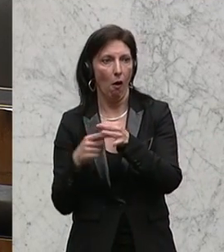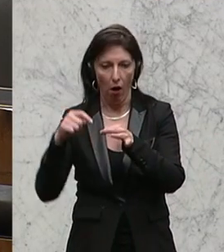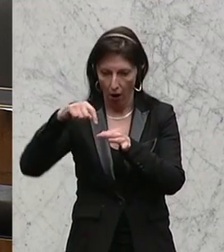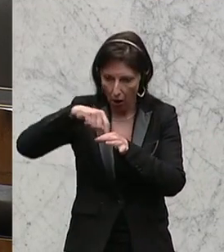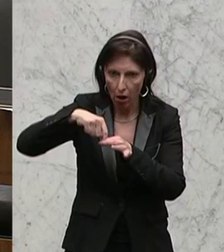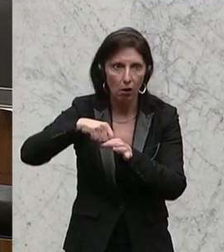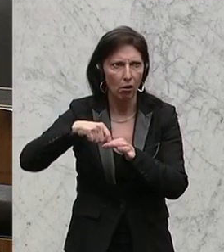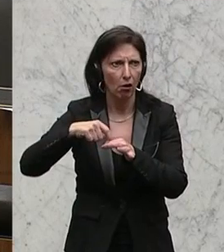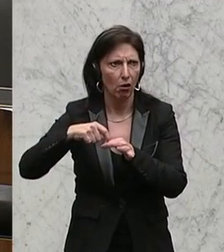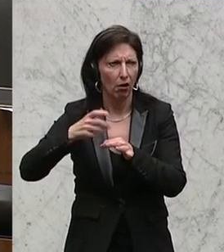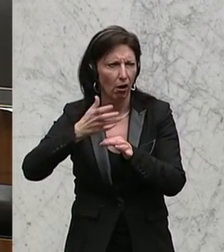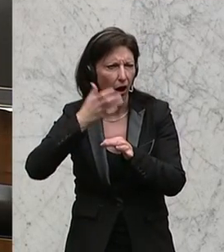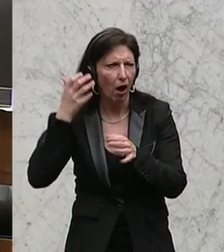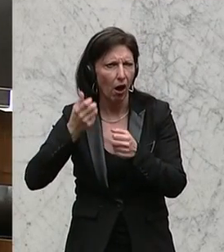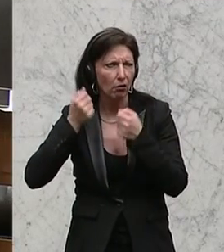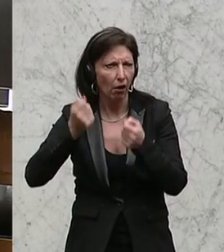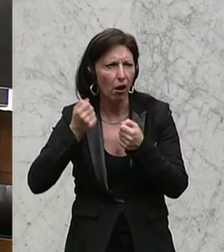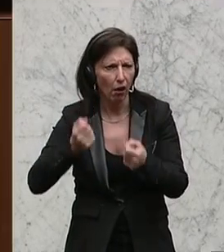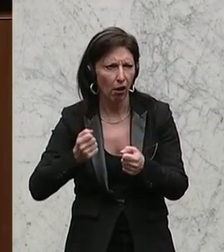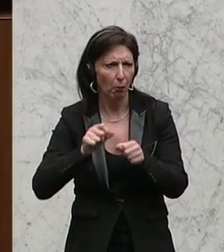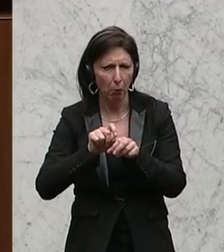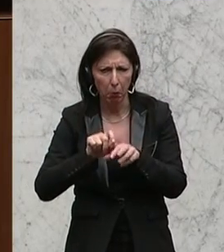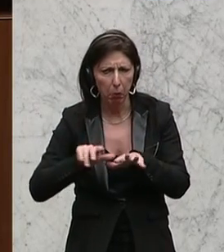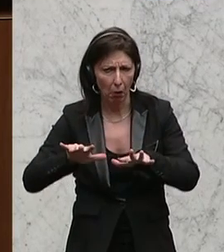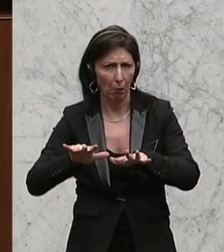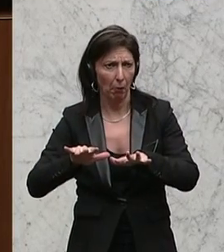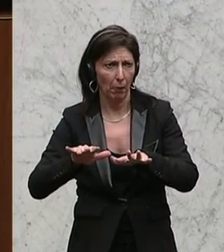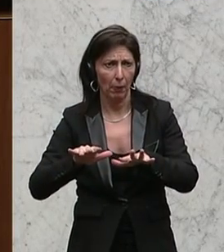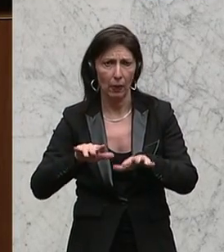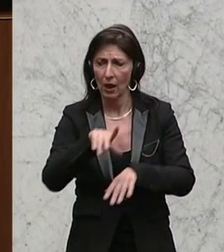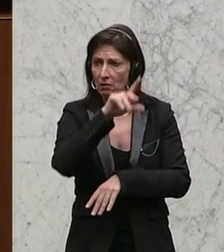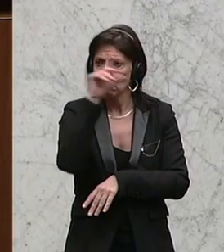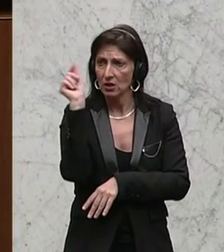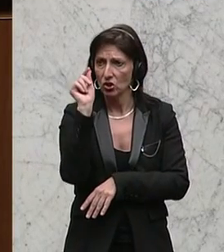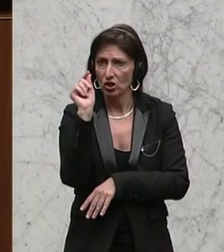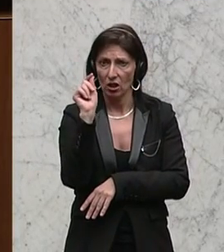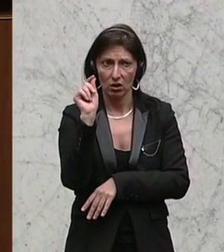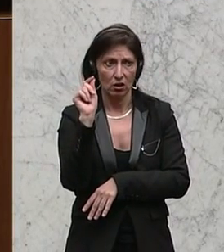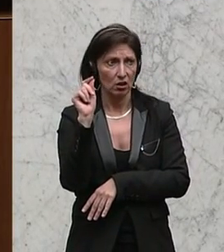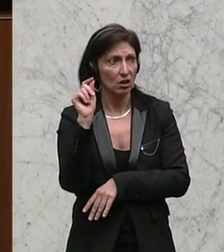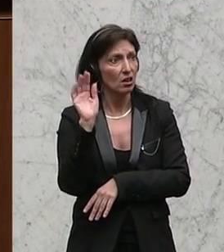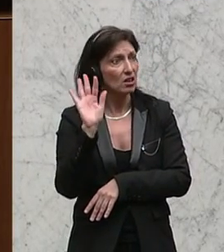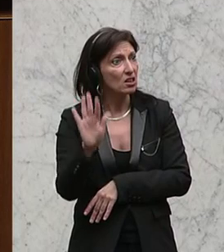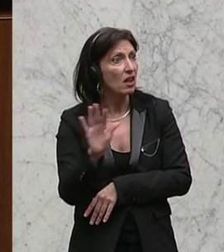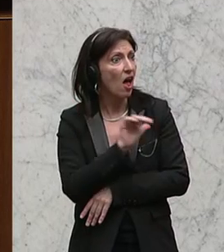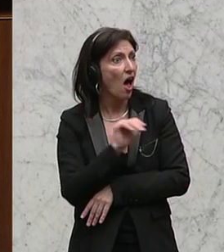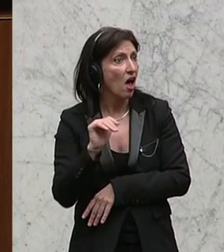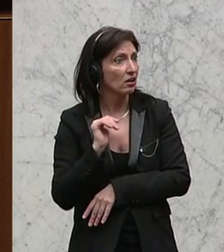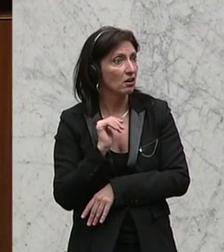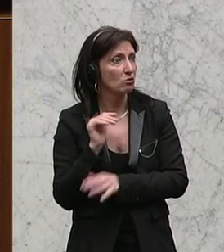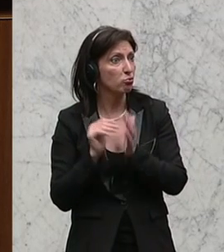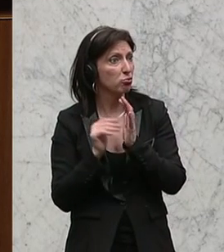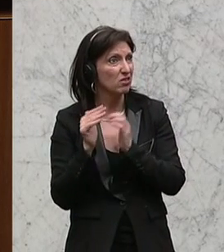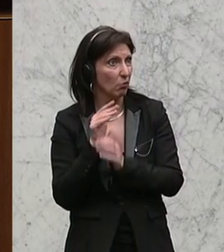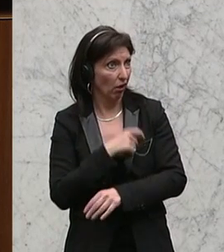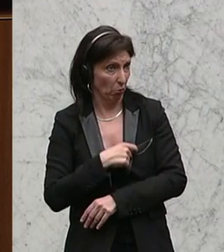Radikalisierung Platz greift, wo Menschen ihr eigenes kriminelles System aufbauen. Und